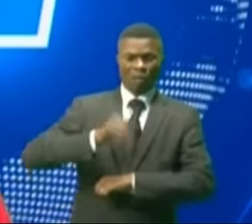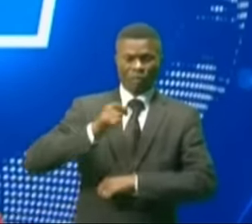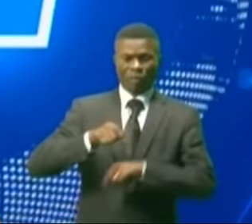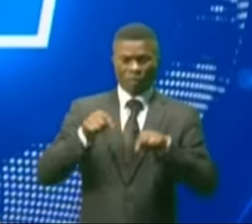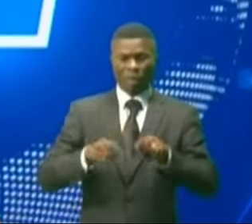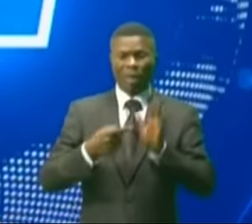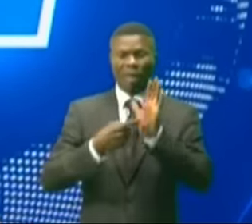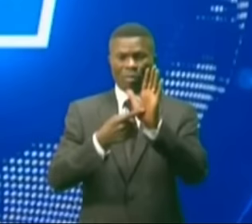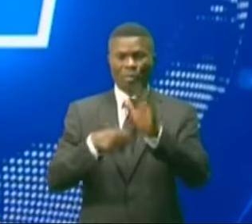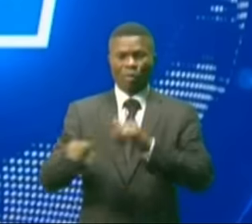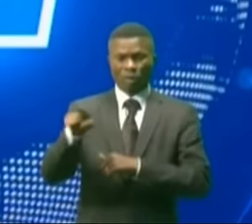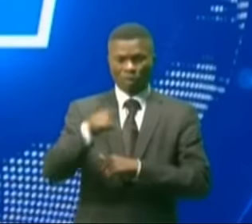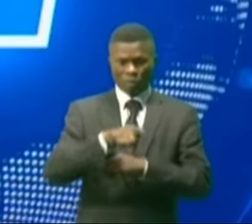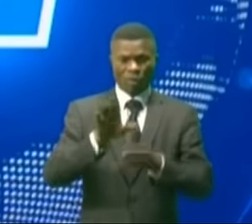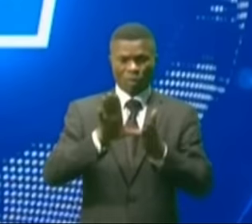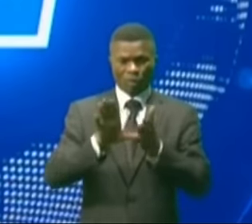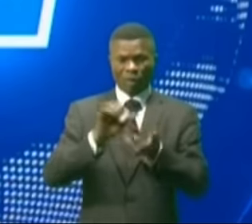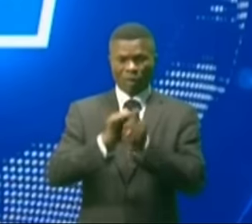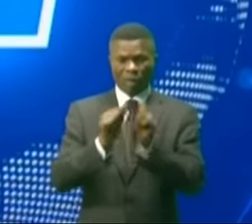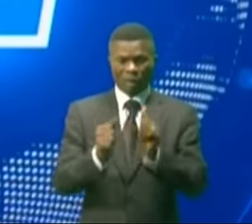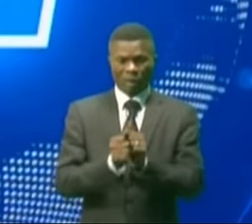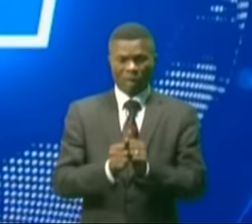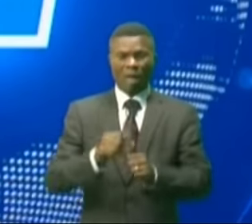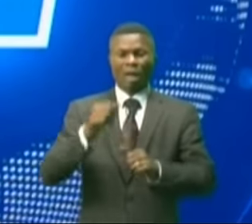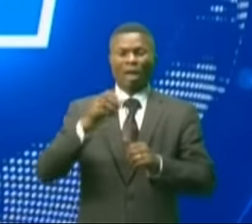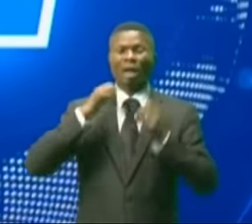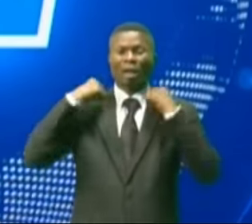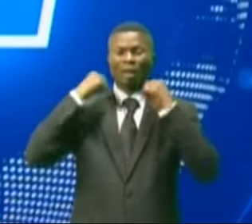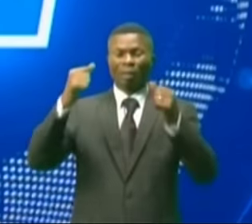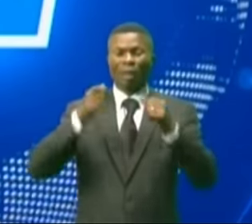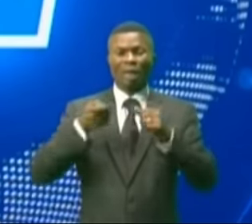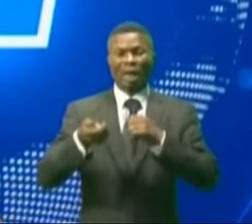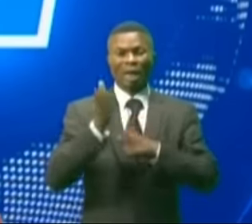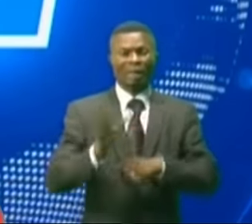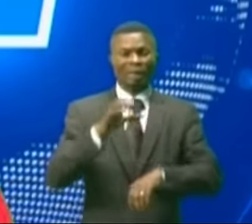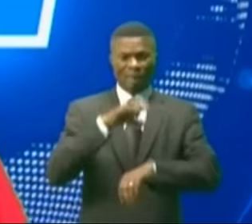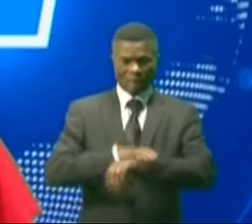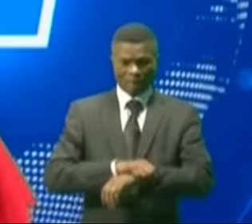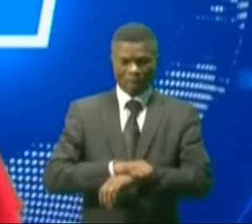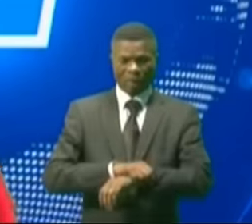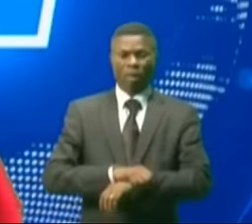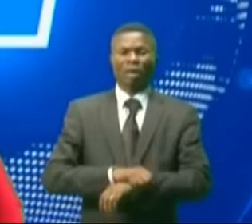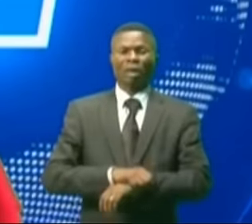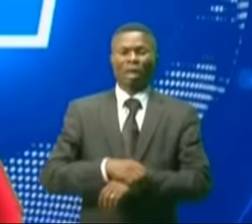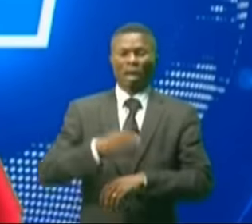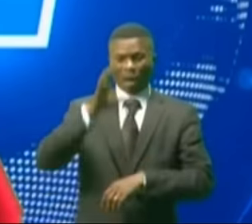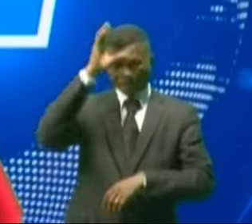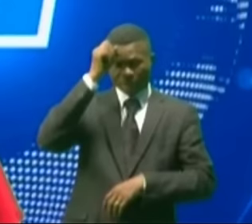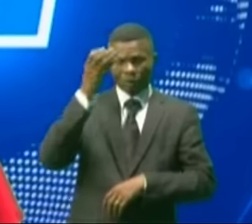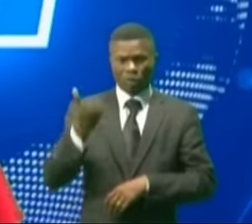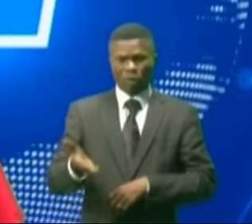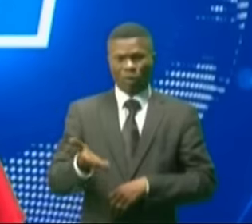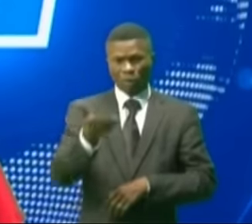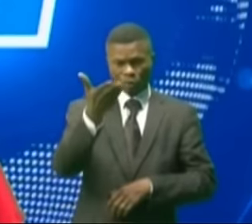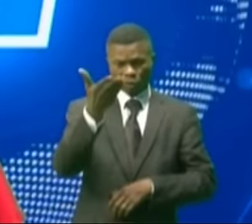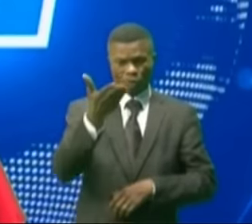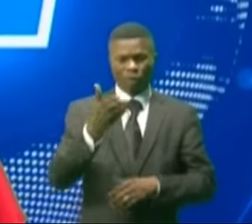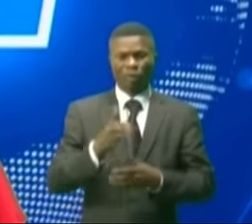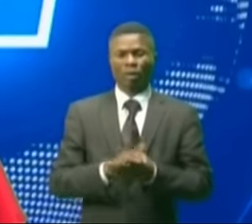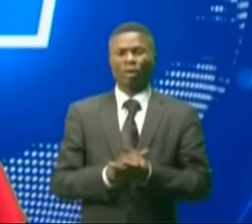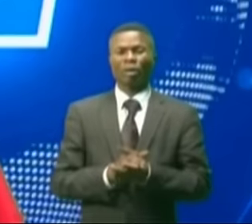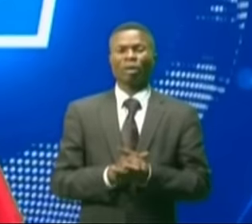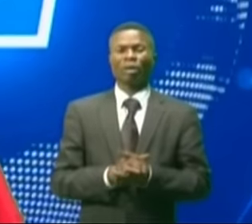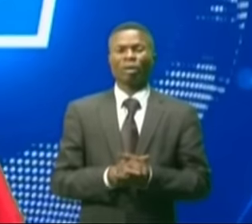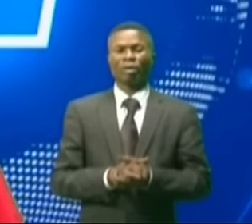sur ce reportage sur les criminels recherchés qui sont tombés dans les filets de la police